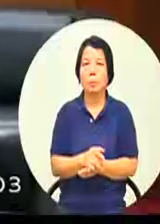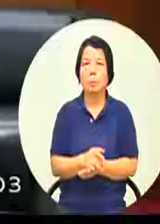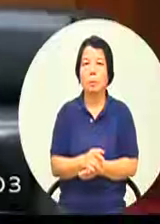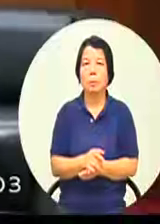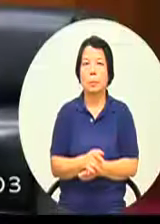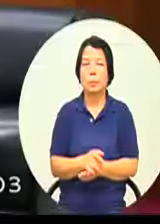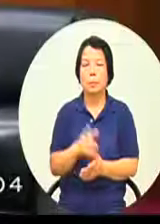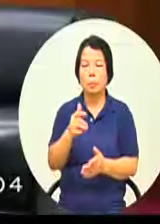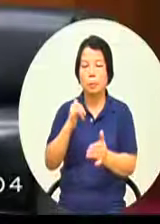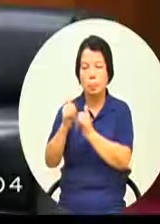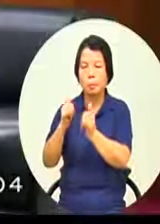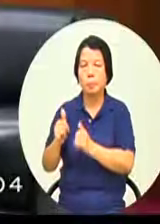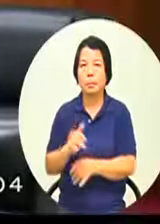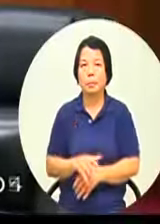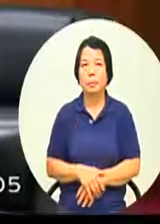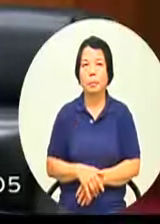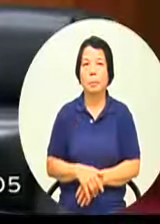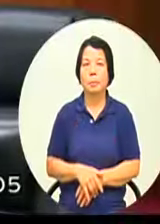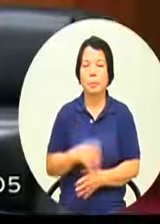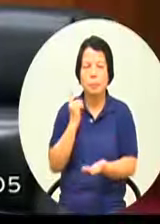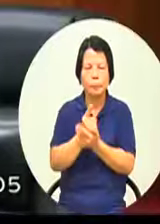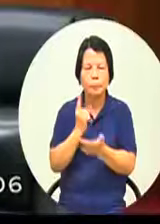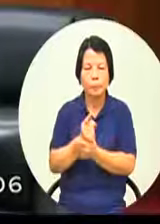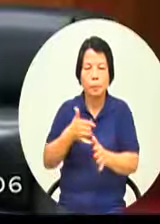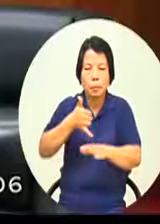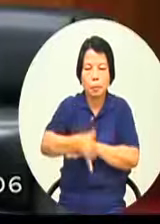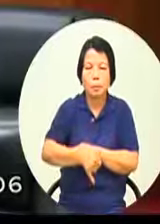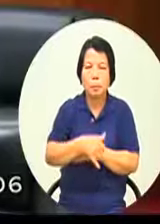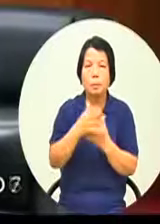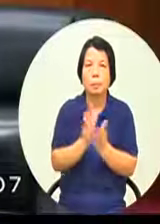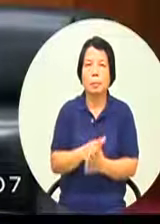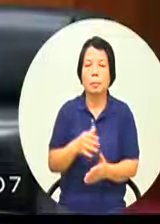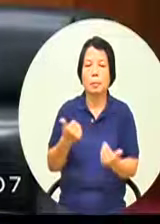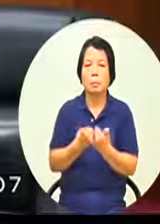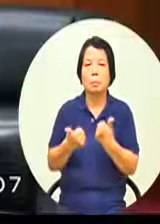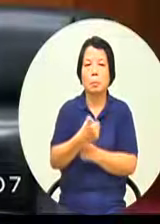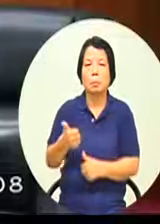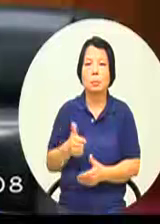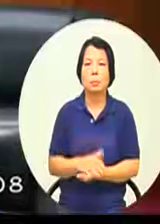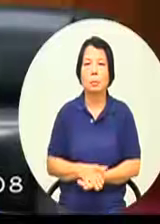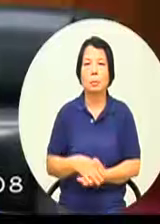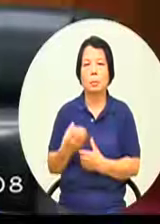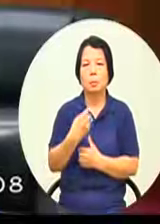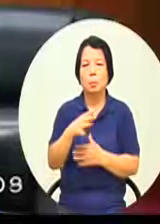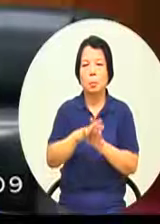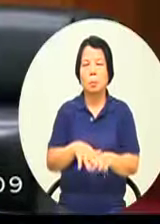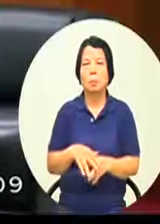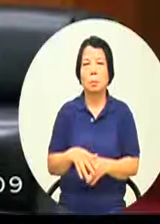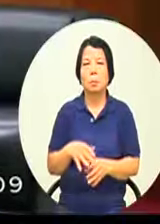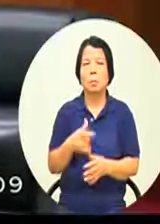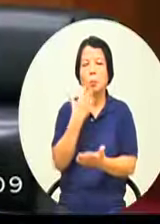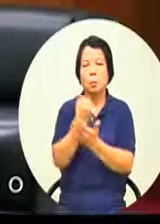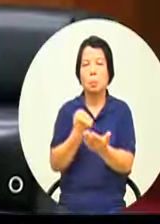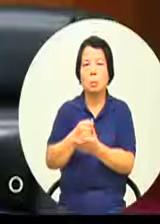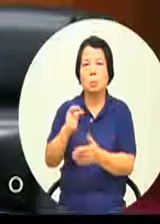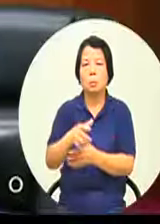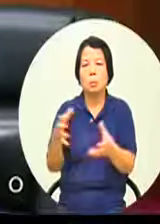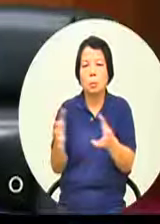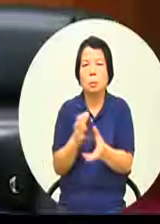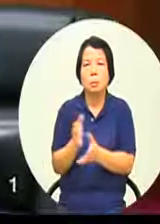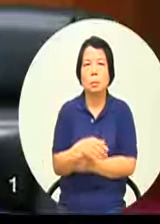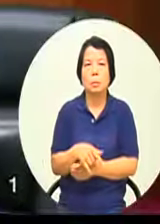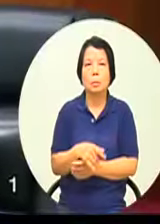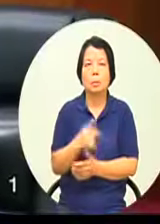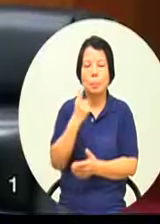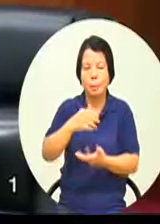一整排的那个住户哈，每次我经过的时候都会讲说，议员，你就留下来嘛，帮我们一起跟苍